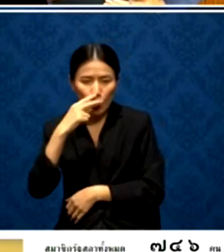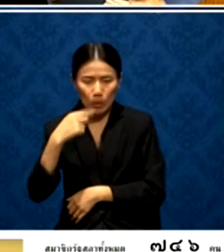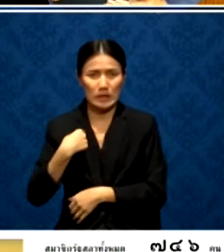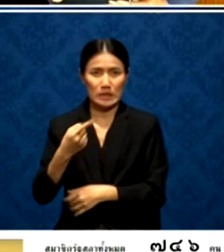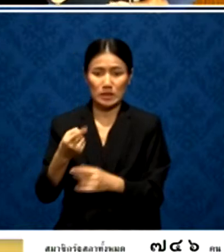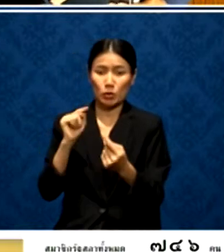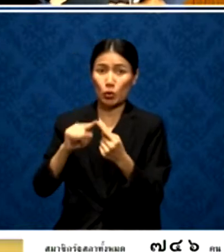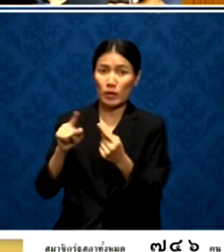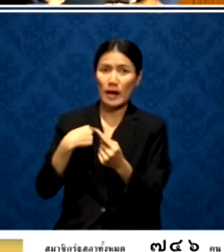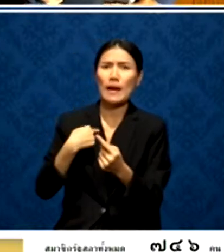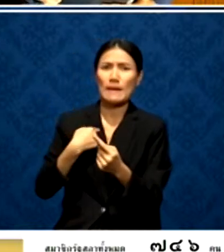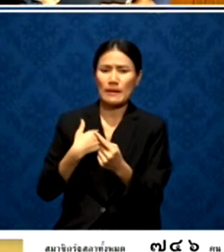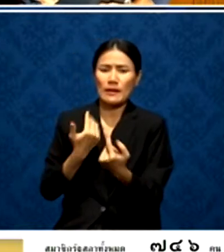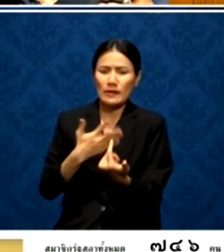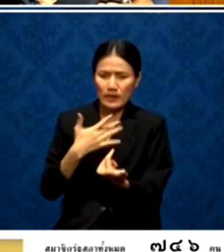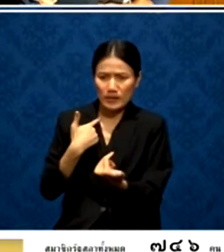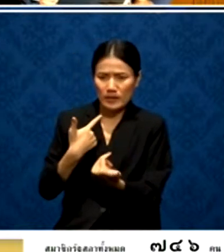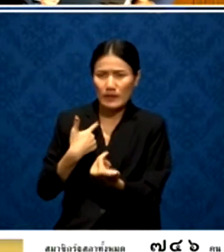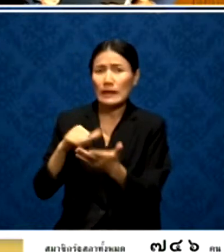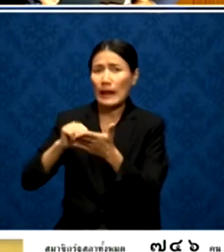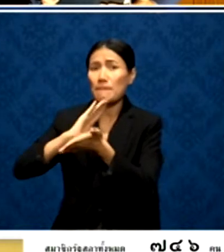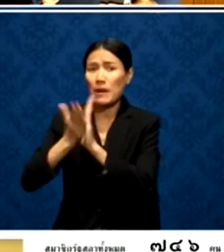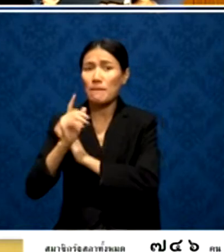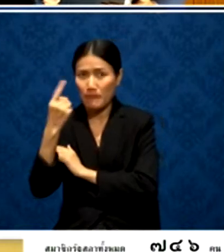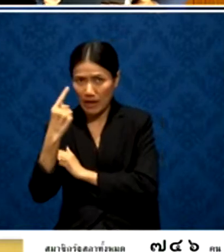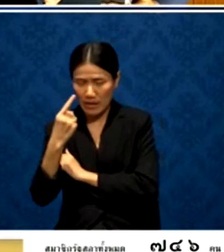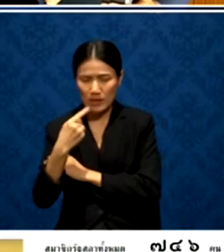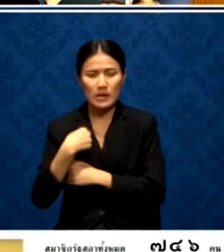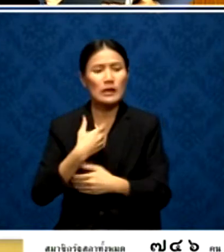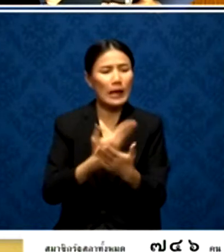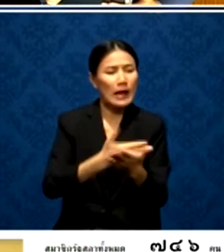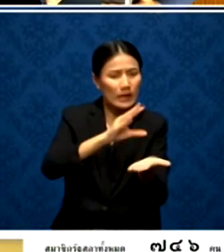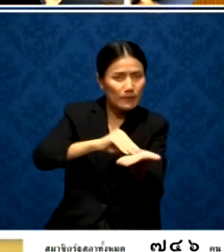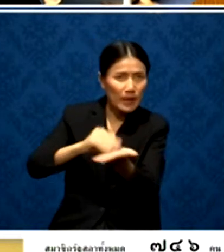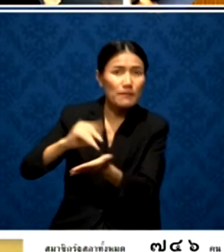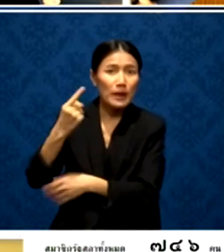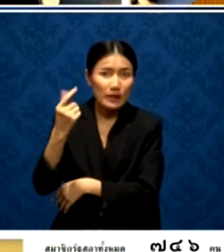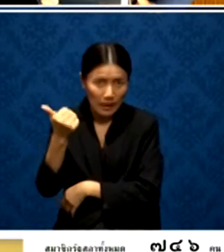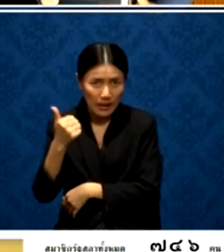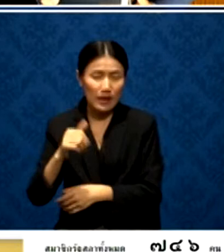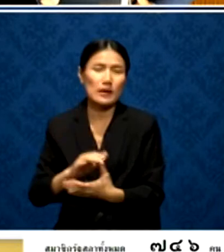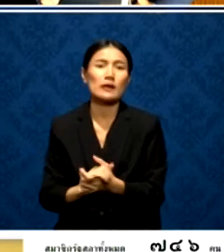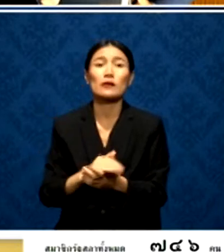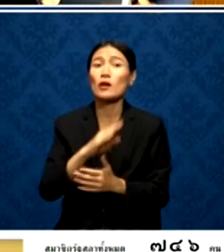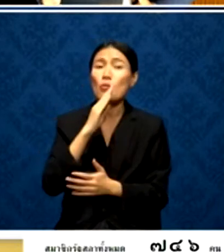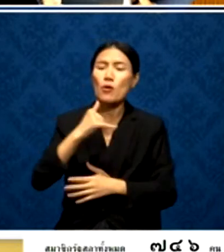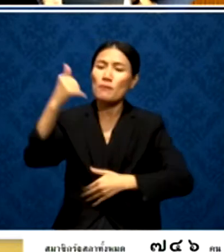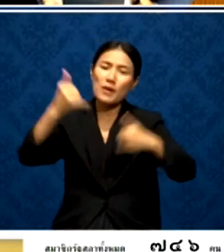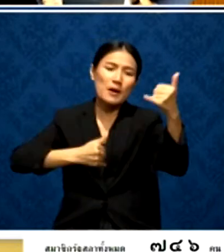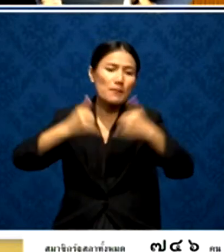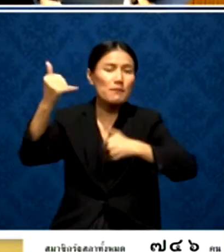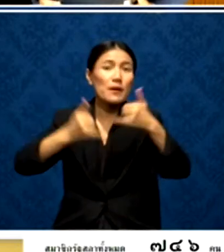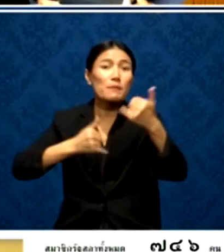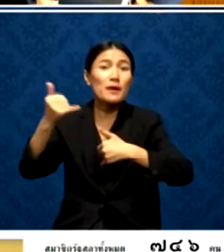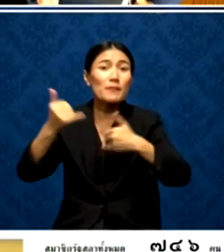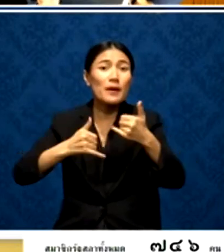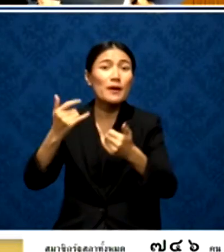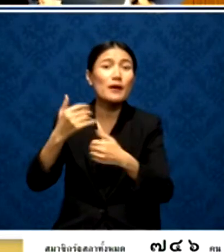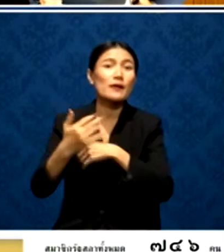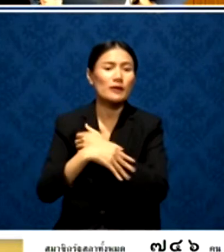ที่ยวในประเทศเป้าหมายการจัดทำ Fast Track วีซ่าสำหรับผู้เข้ามาร่วมงานแสดงสินค้านานาชา